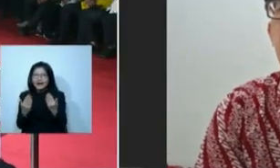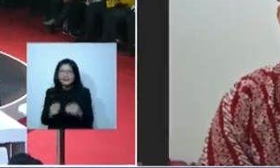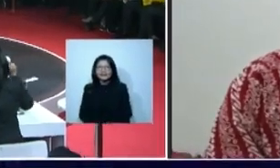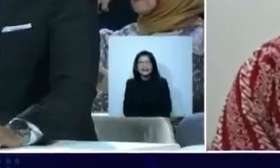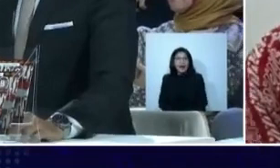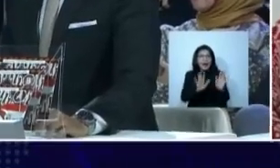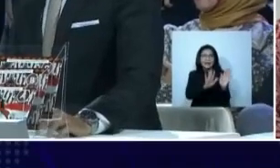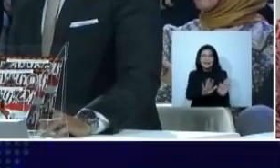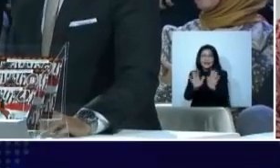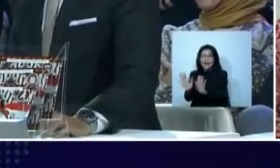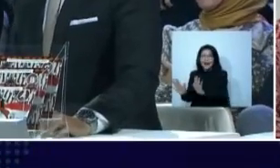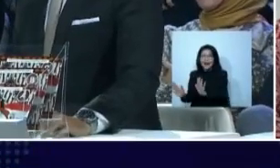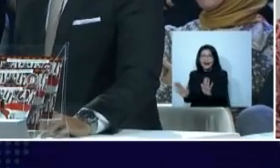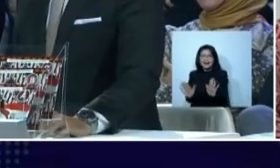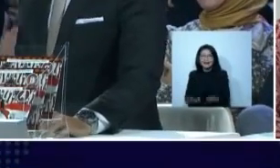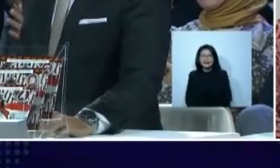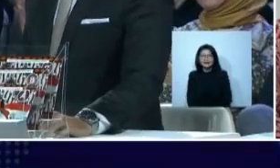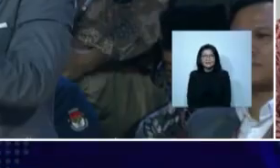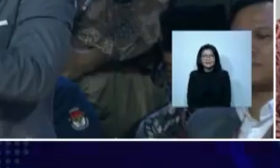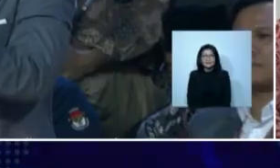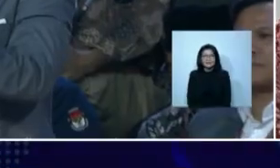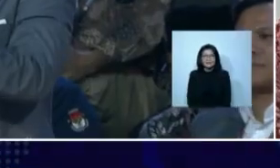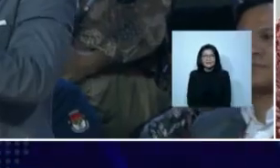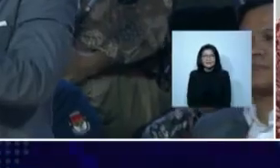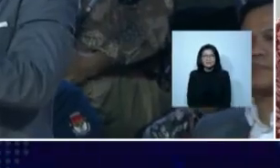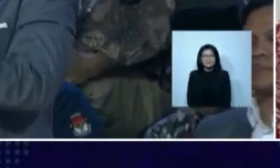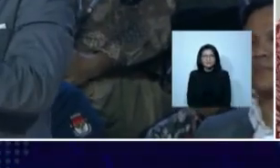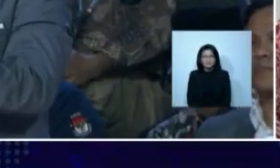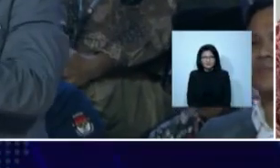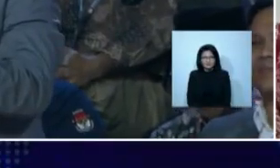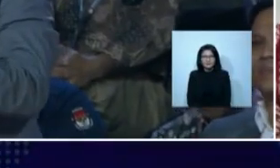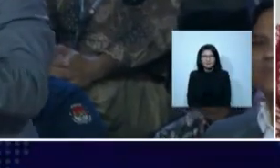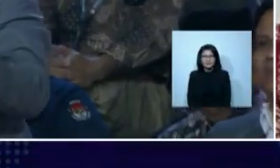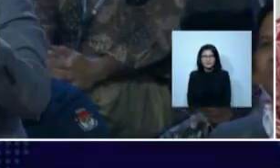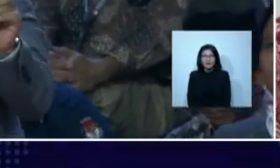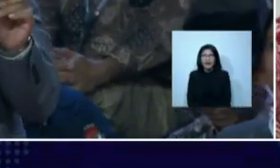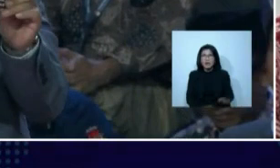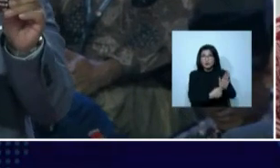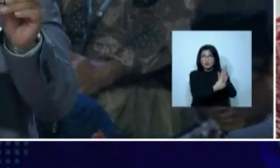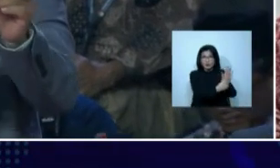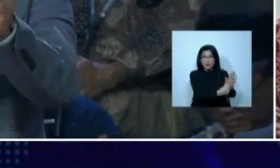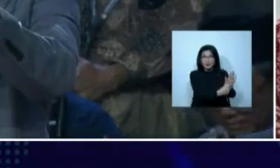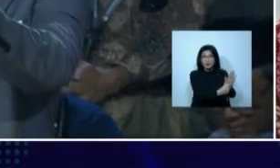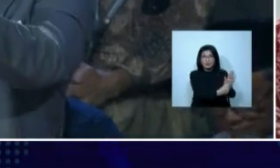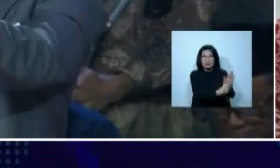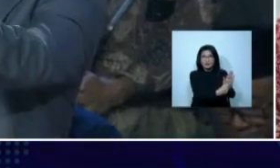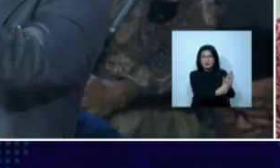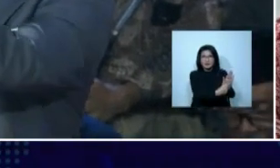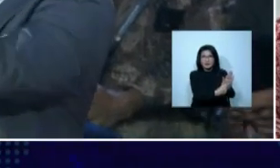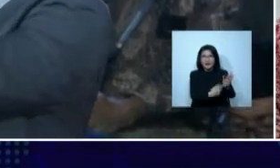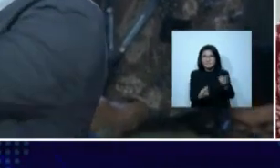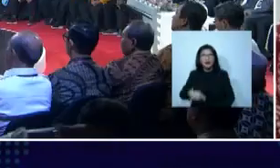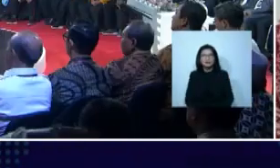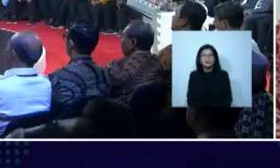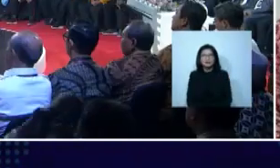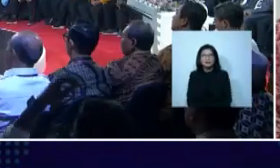jadi selain gagasan, visi-misi yang memang jadi poin penting nanti disampaikan untuk bisa menggait pemilih dan juga menggait elektoral, suara, voters,